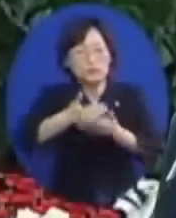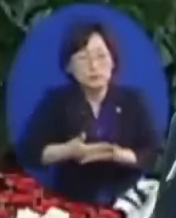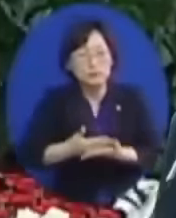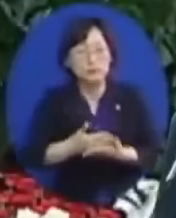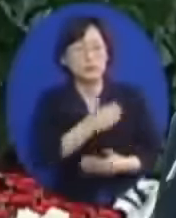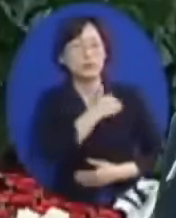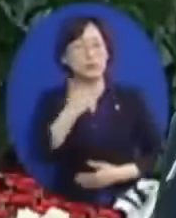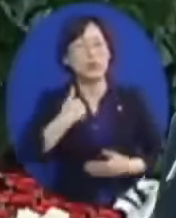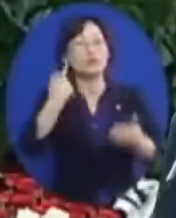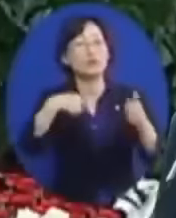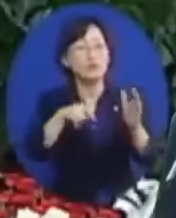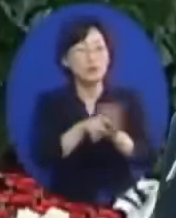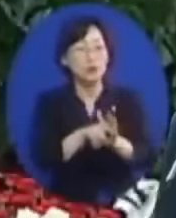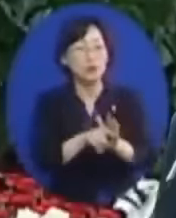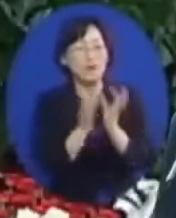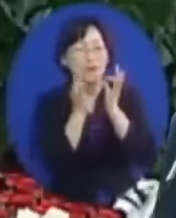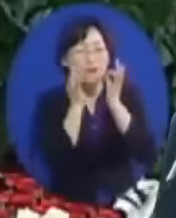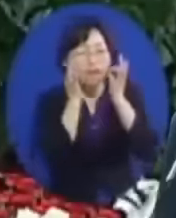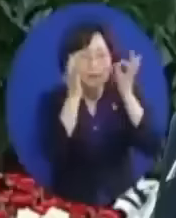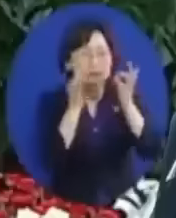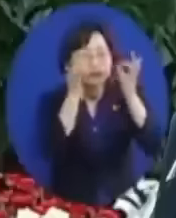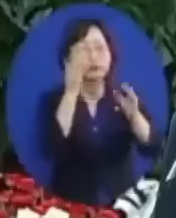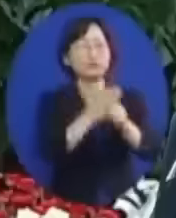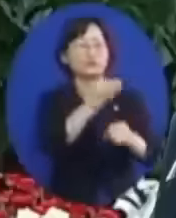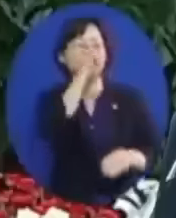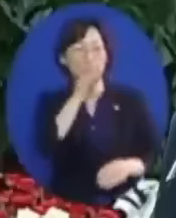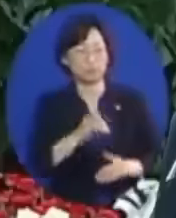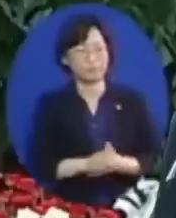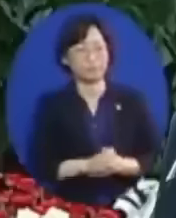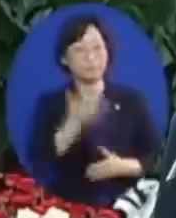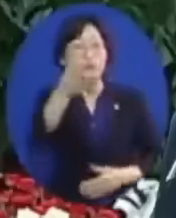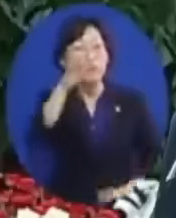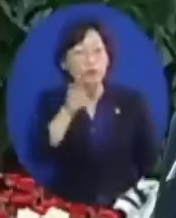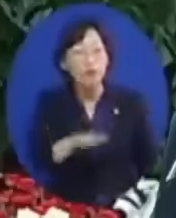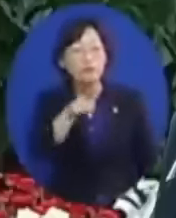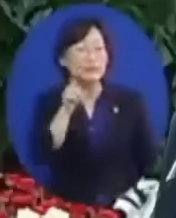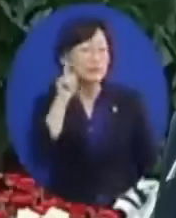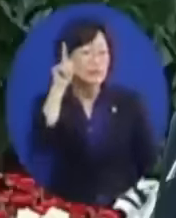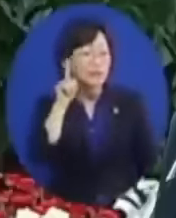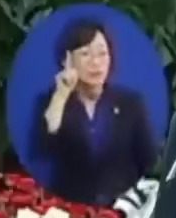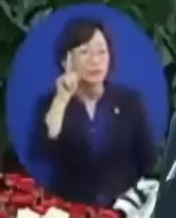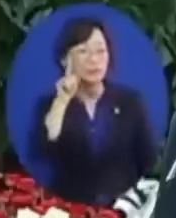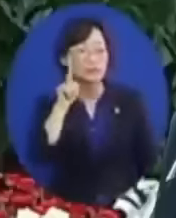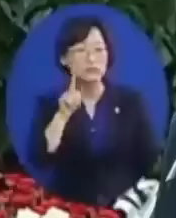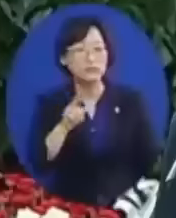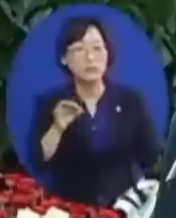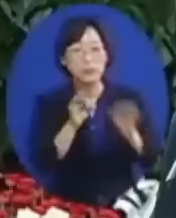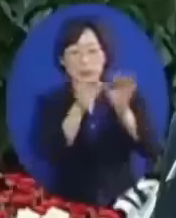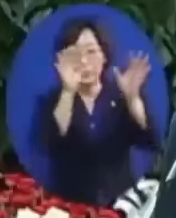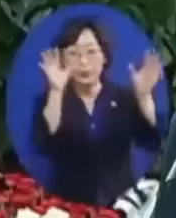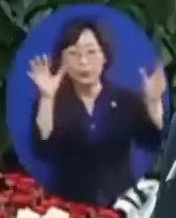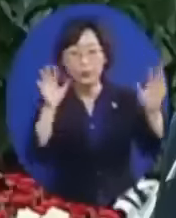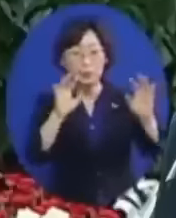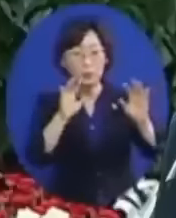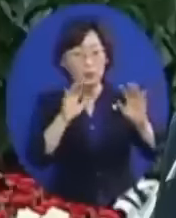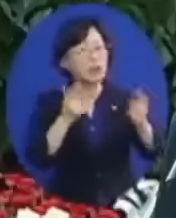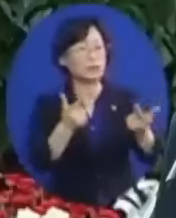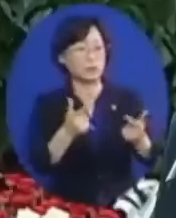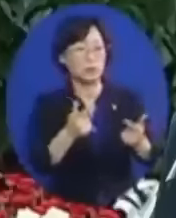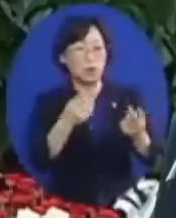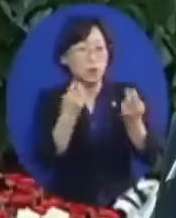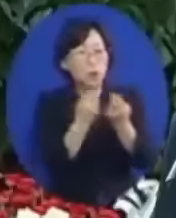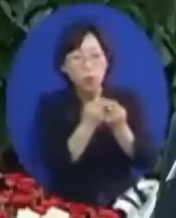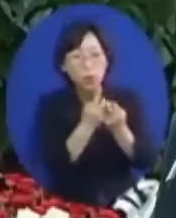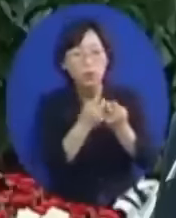위해 애쓰고 노력하고 있습니다. 그런데 그 스트레스가 사라지느냐? 사라지지 않습니다.